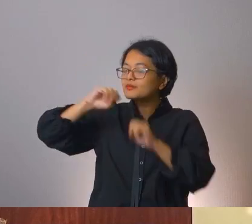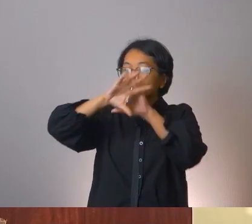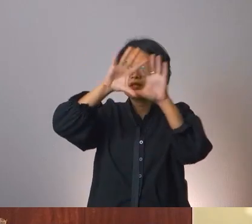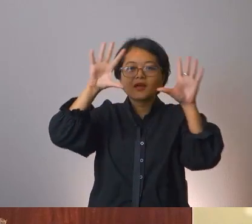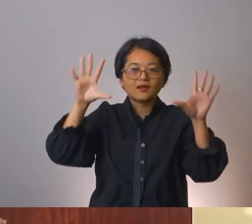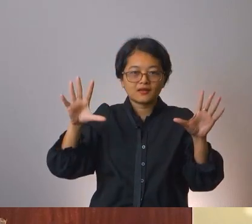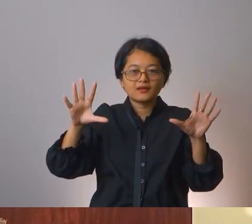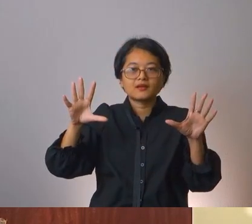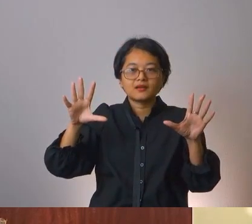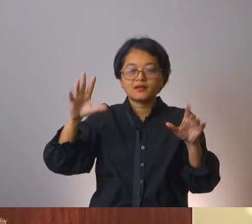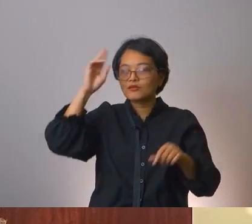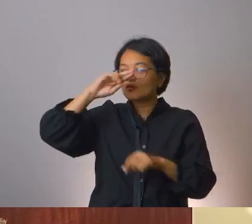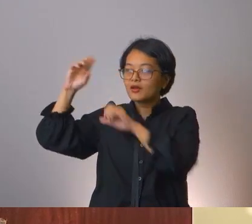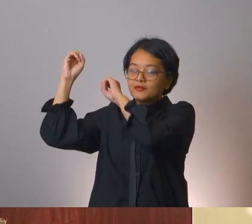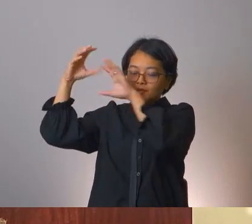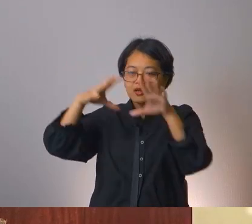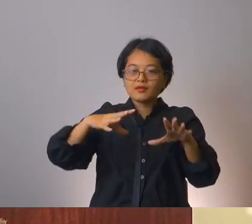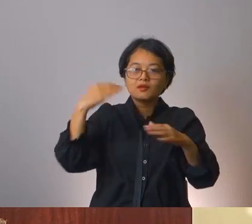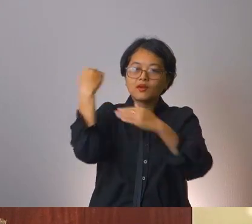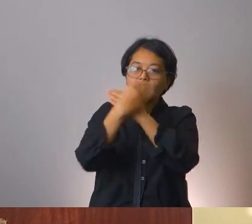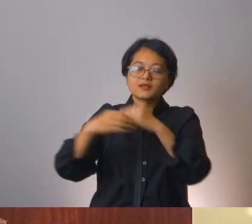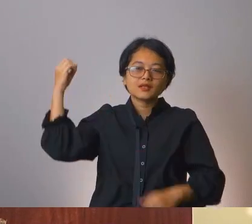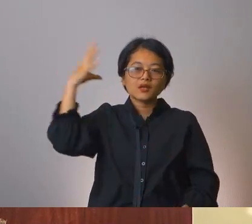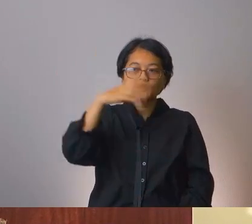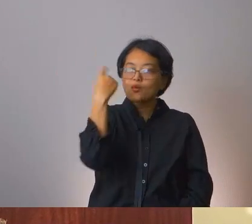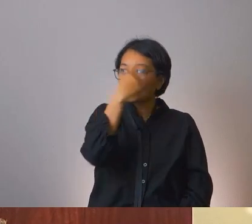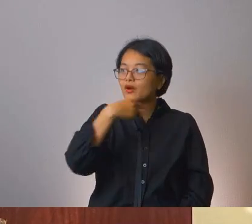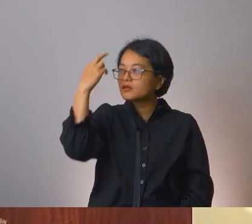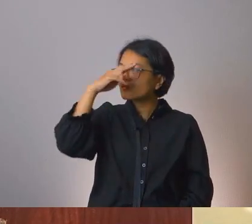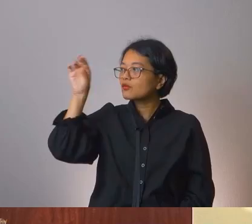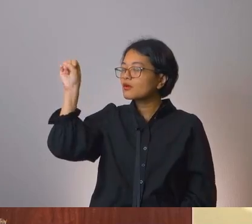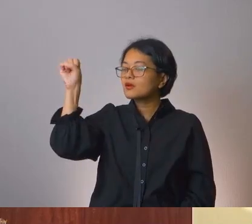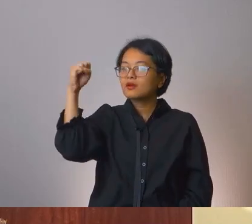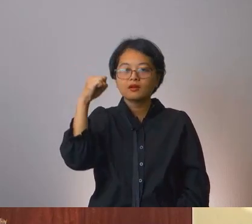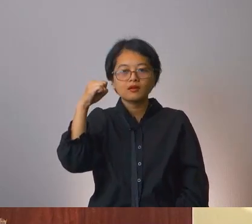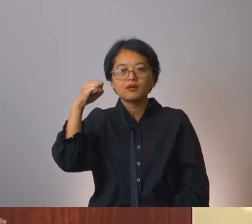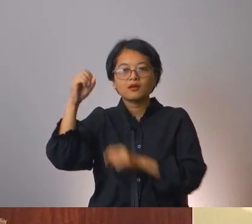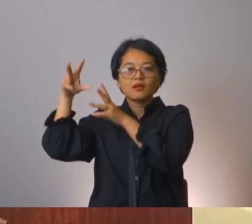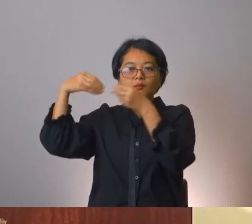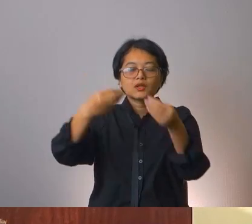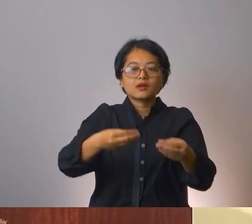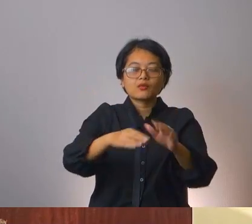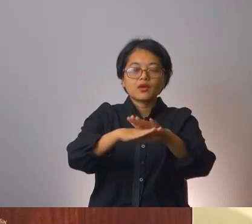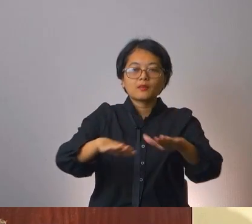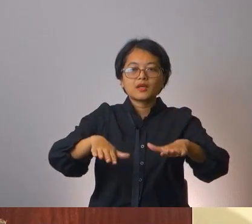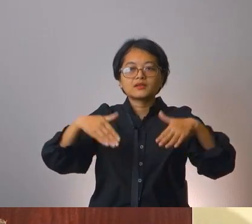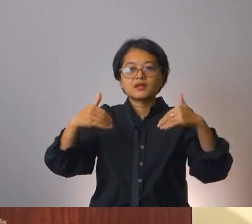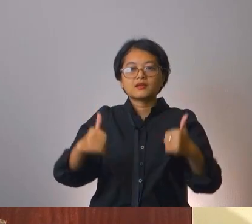karunia. Tuhan menghadapkan wajah-Nya kepadamu dan memberi engkau damai sejahtera.